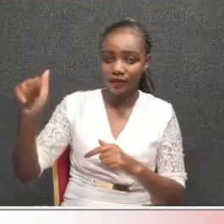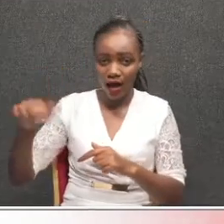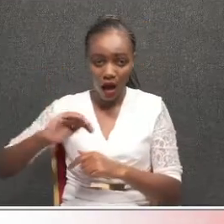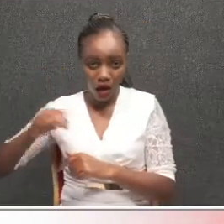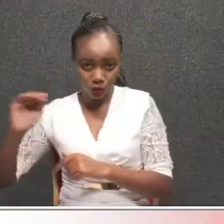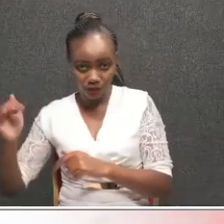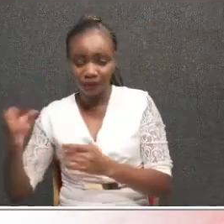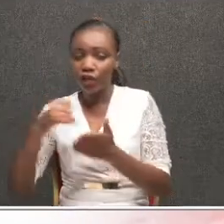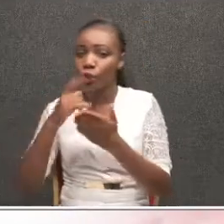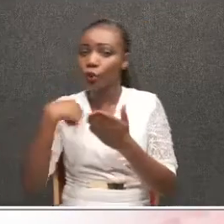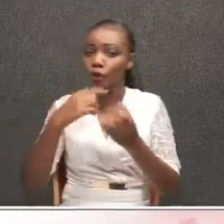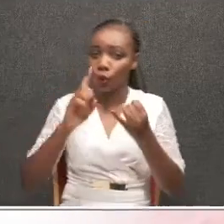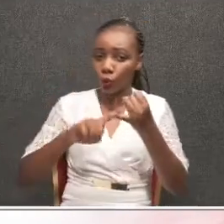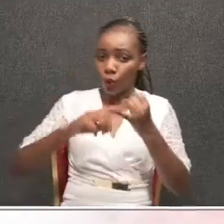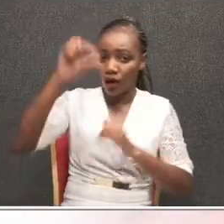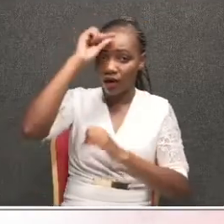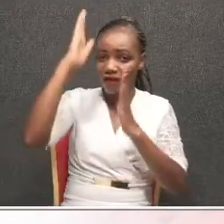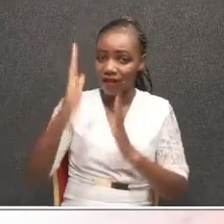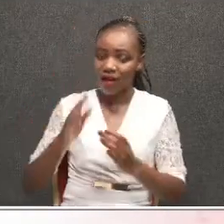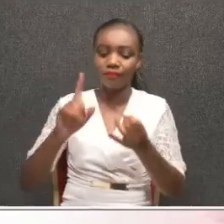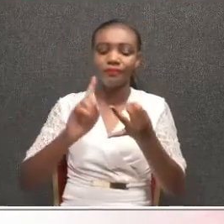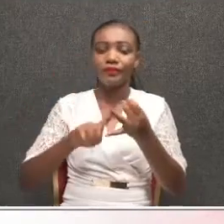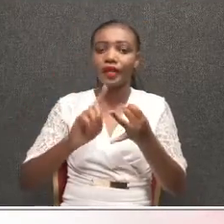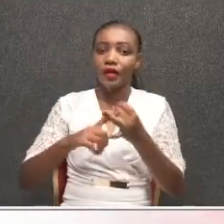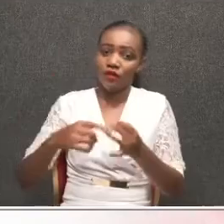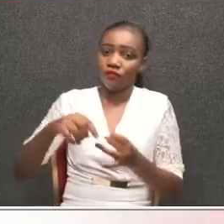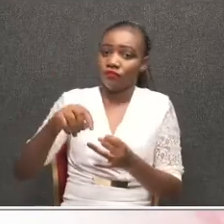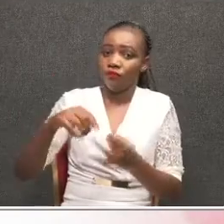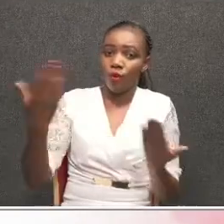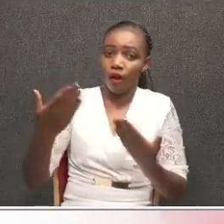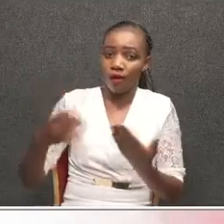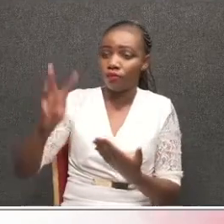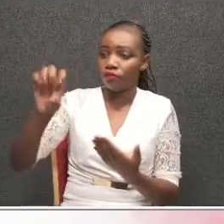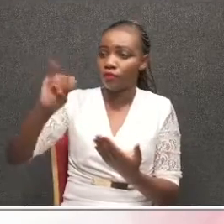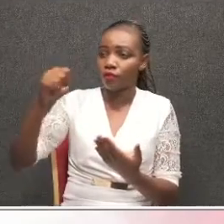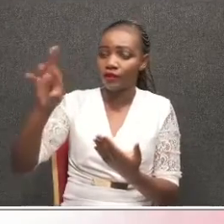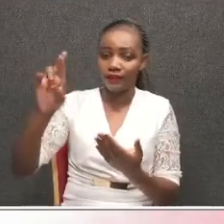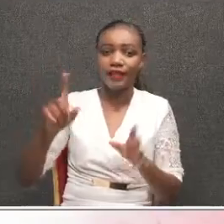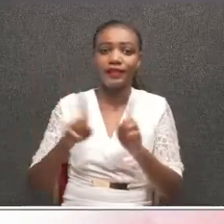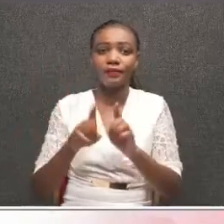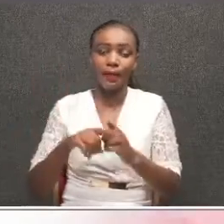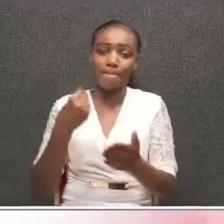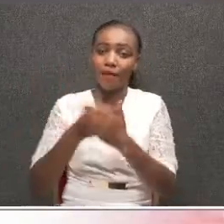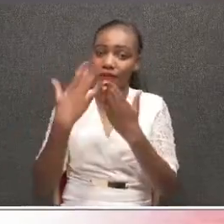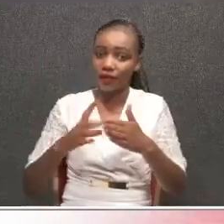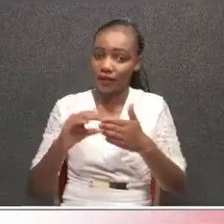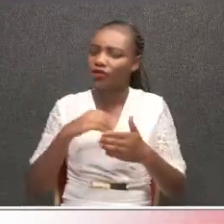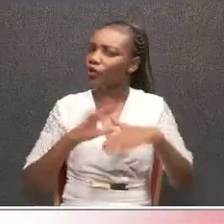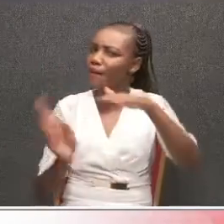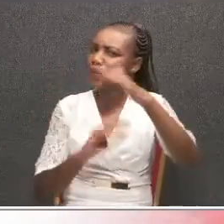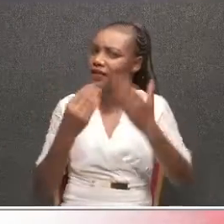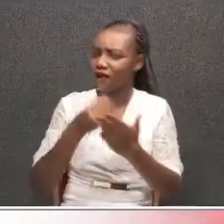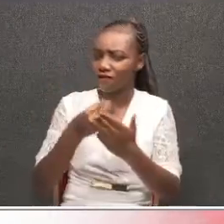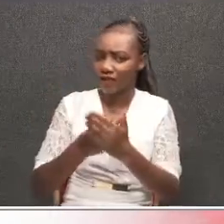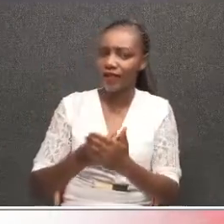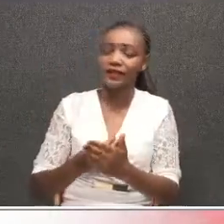wa Garissa Ali Korane, mwenzake wa Wajia Ahmed Muktar, Mohamed Kuti wa Isiolo na waziri wa fedha Ikulu ya Tanyi wamesema kuwa lengo